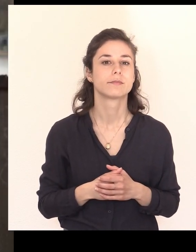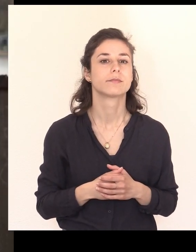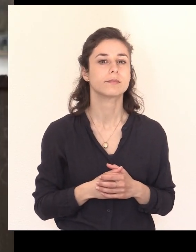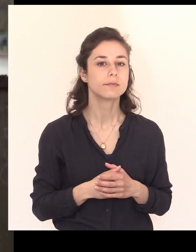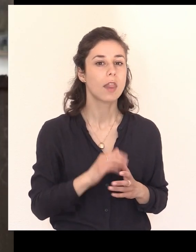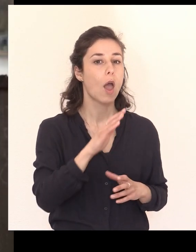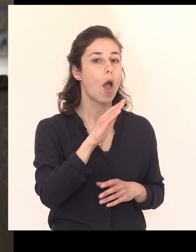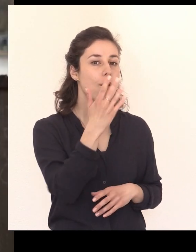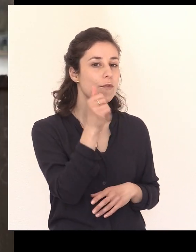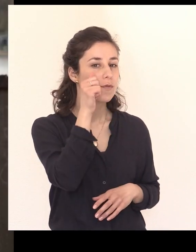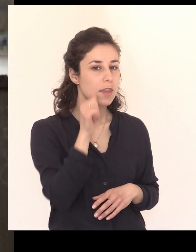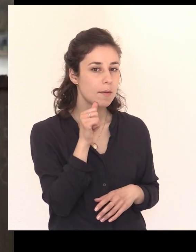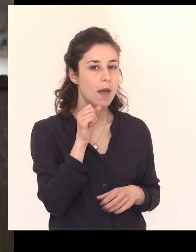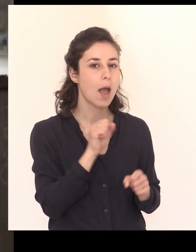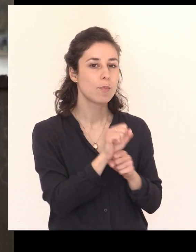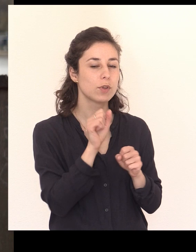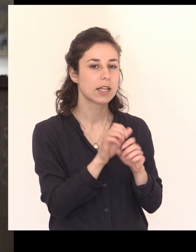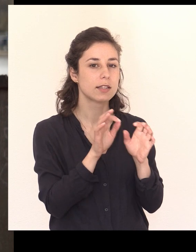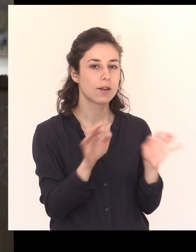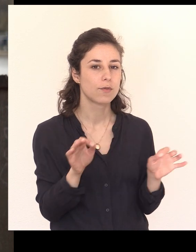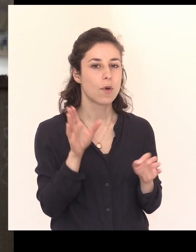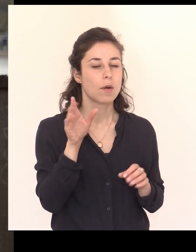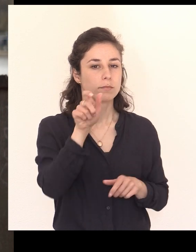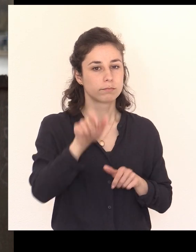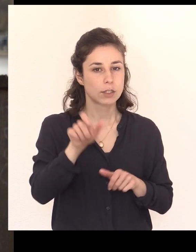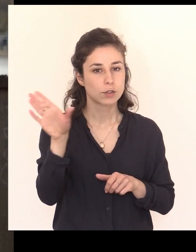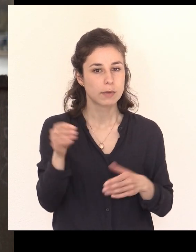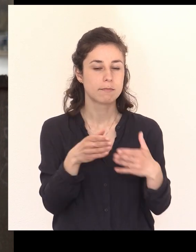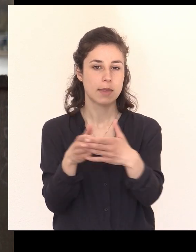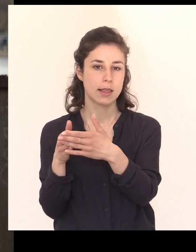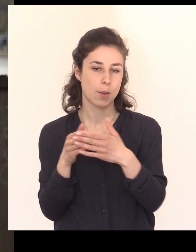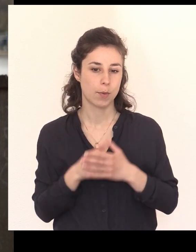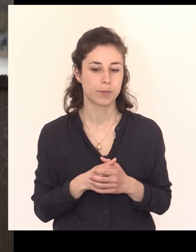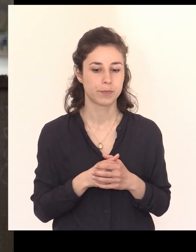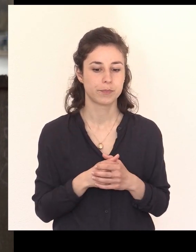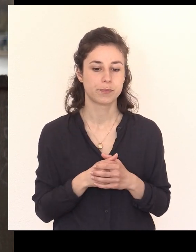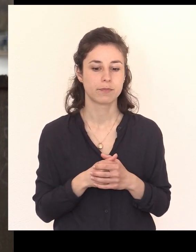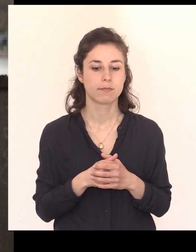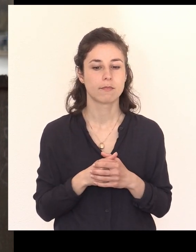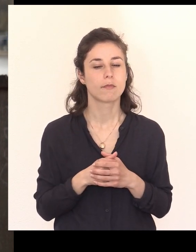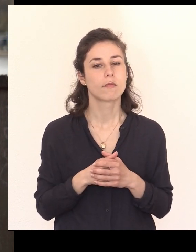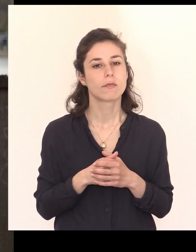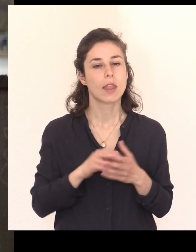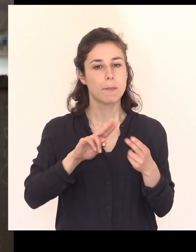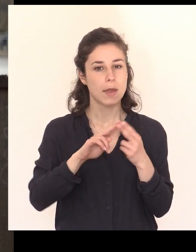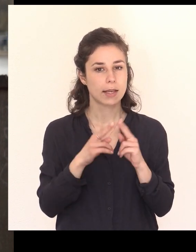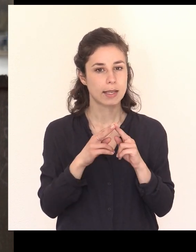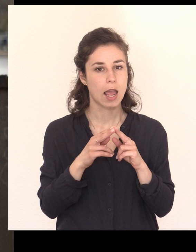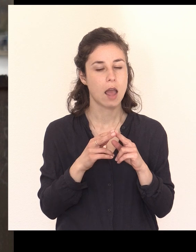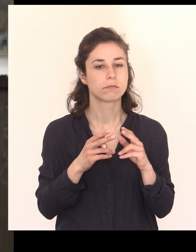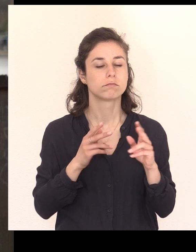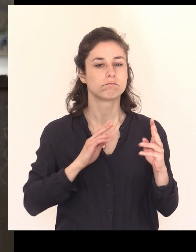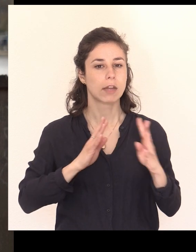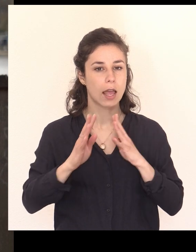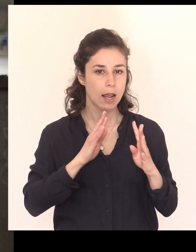Der 5. Mai ist Protesttag für die Rechte von Menschen mit Behinderung. Die Redaktionsmitglieder des Videomagazins haben